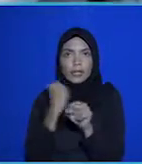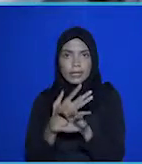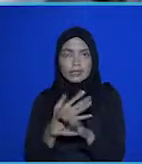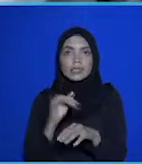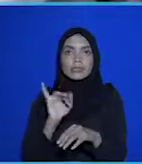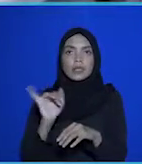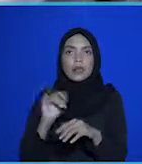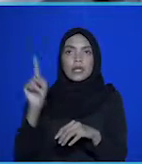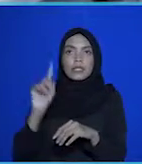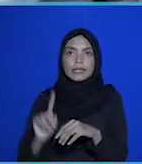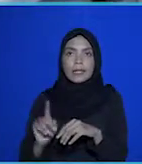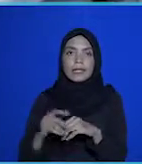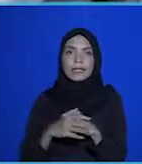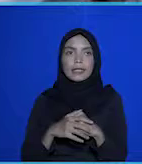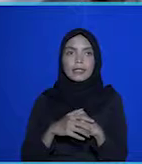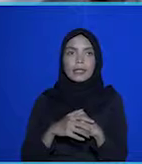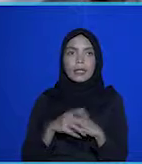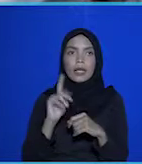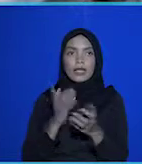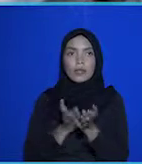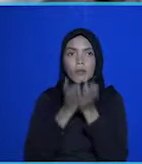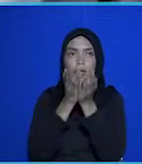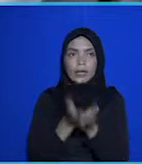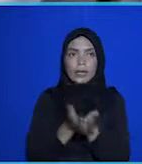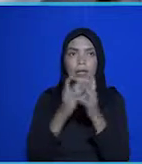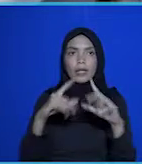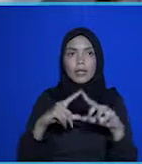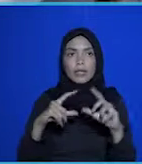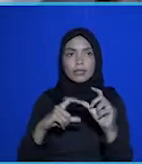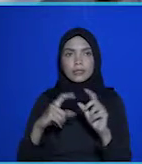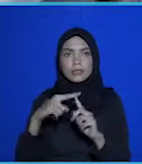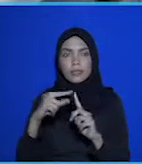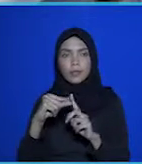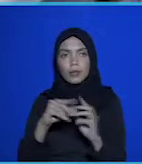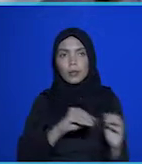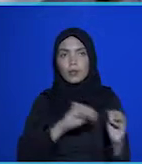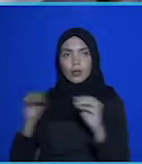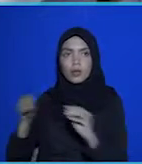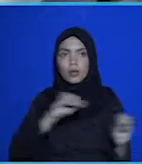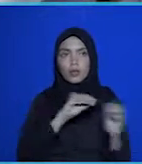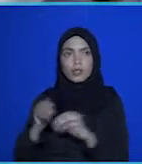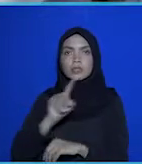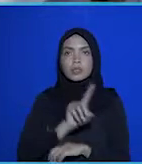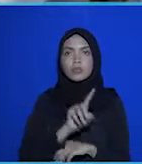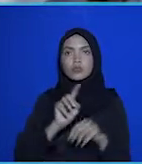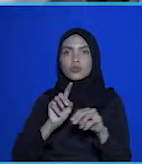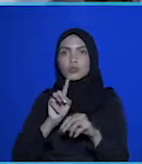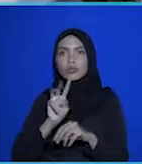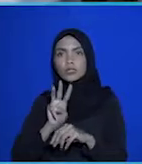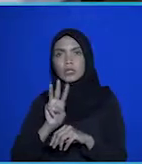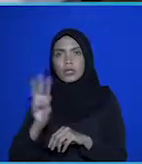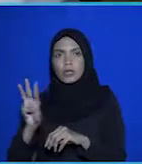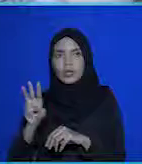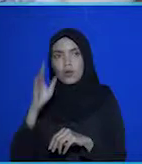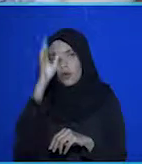pelayaran, itu ASDP melakukan evakuasi terhadap 163 wisatawan di beberapa lokasi penyeberangan.